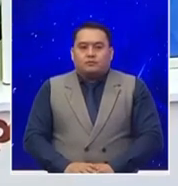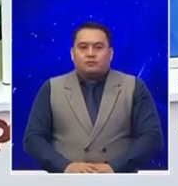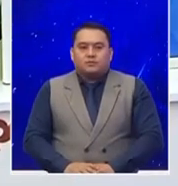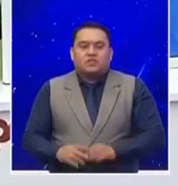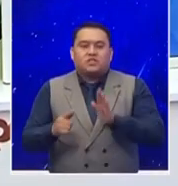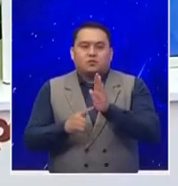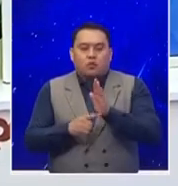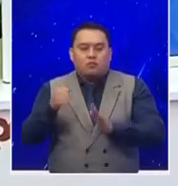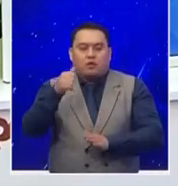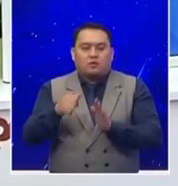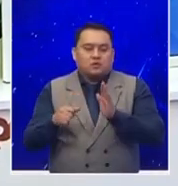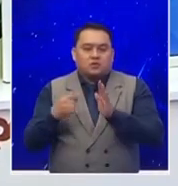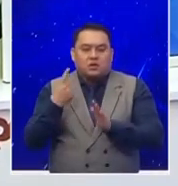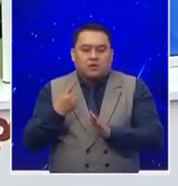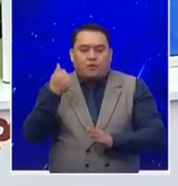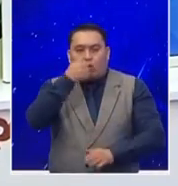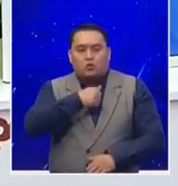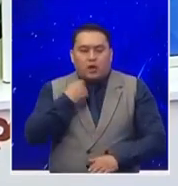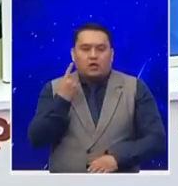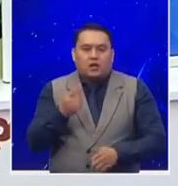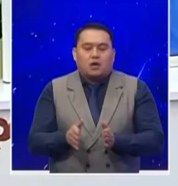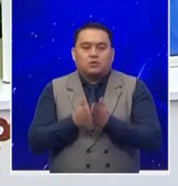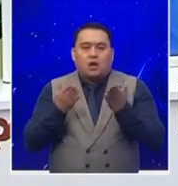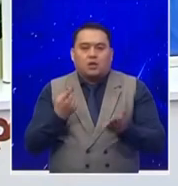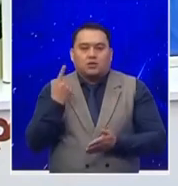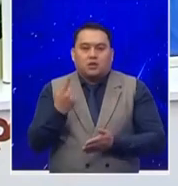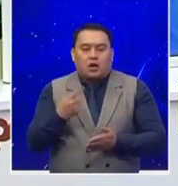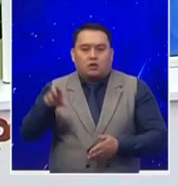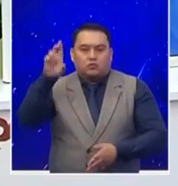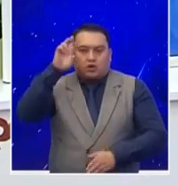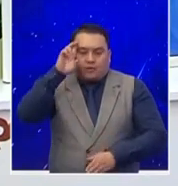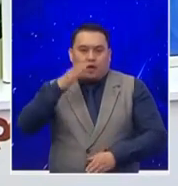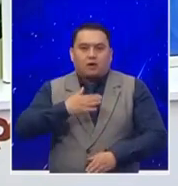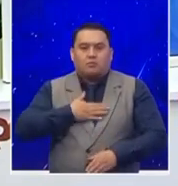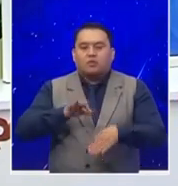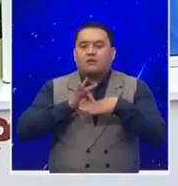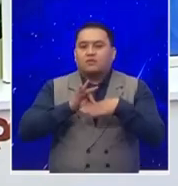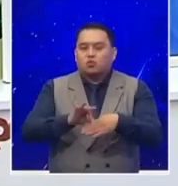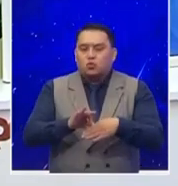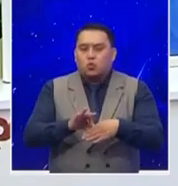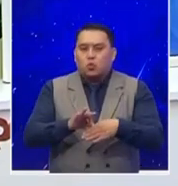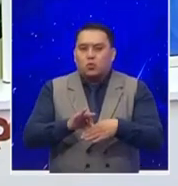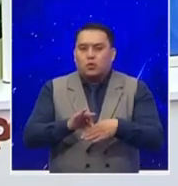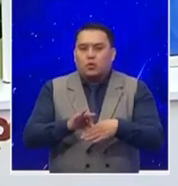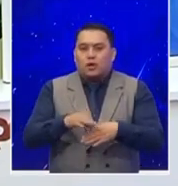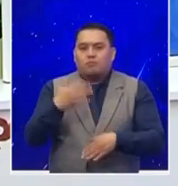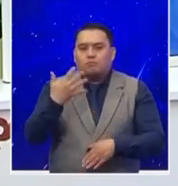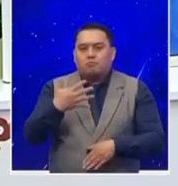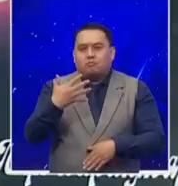акция «Одна книга, одна страна». С этого времени, в общем, было проведено больше